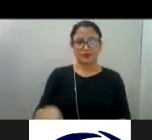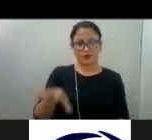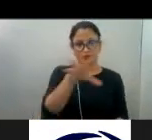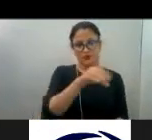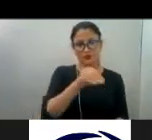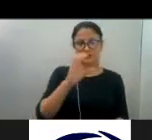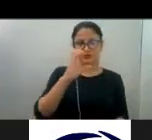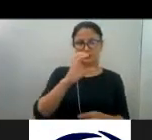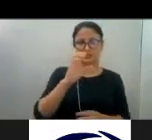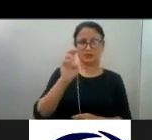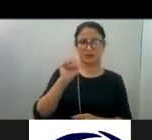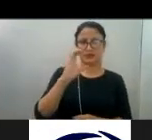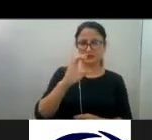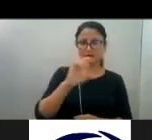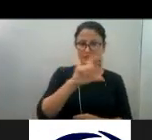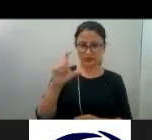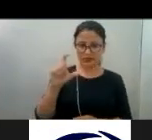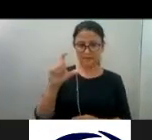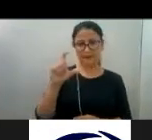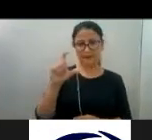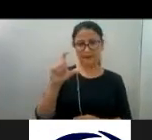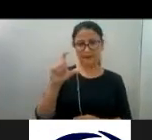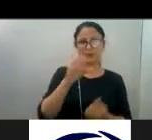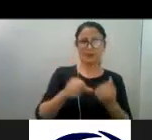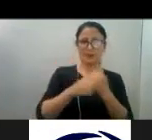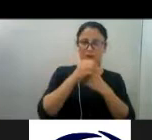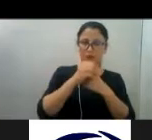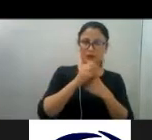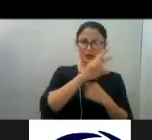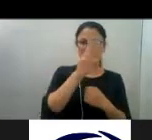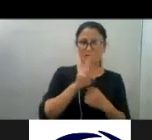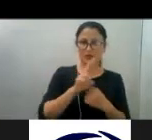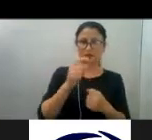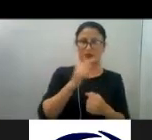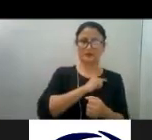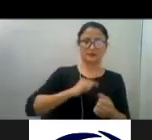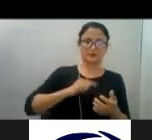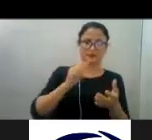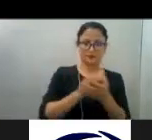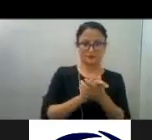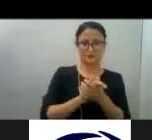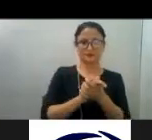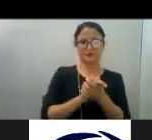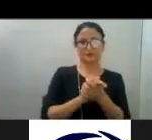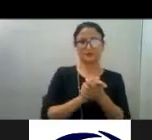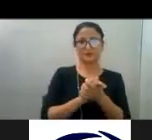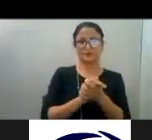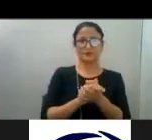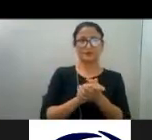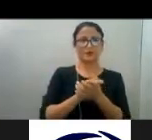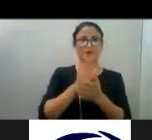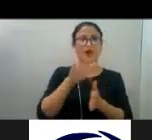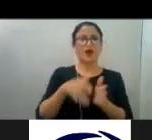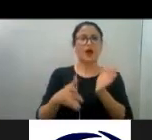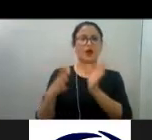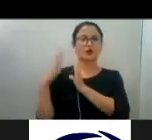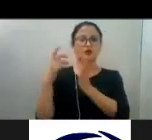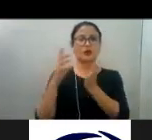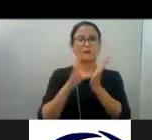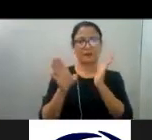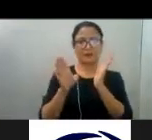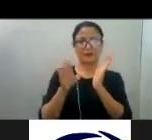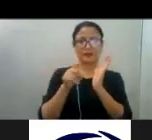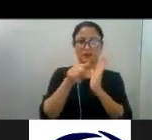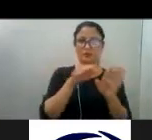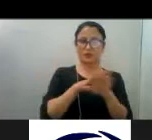सिएमसी नेपाल लगायत सिएमसिएस नेपालका सम्पूर्ण पदाधिकारी तथा कर्मचारी साथीहरूमा आयोजकको तर्फबाट यहाँहरूको